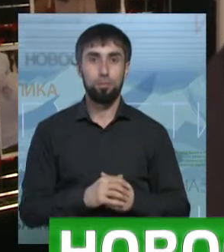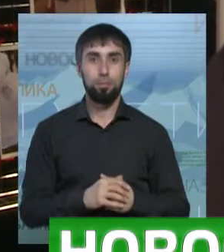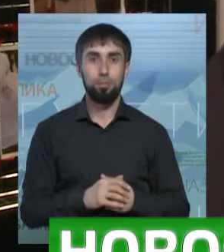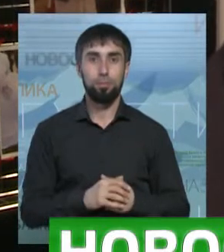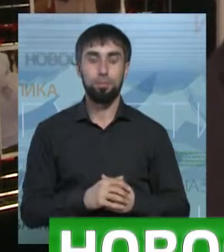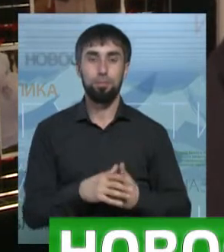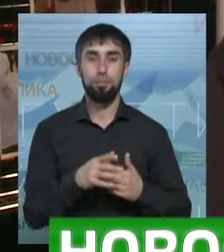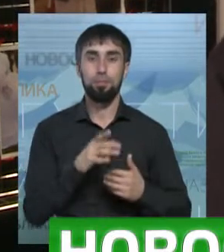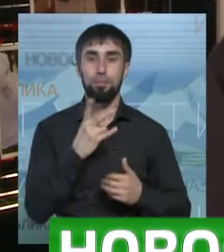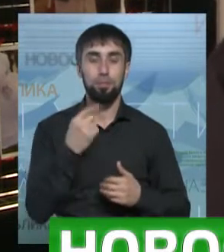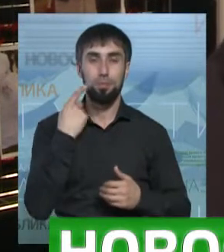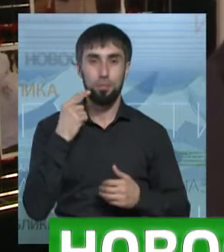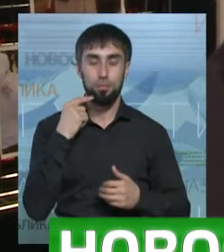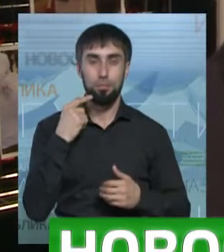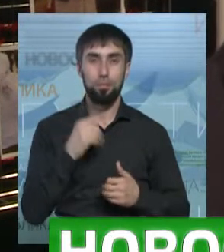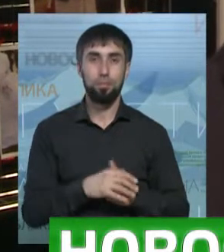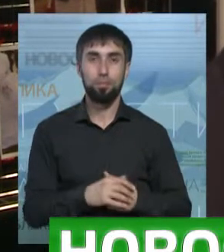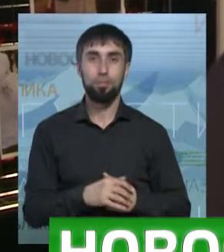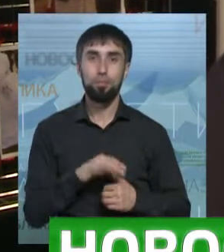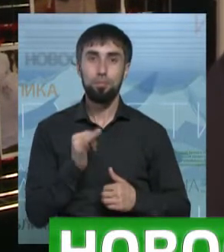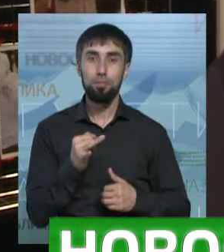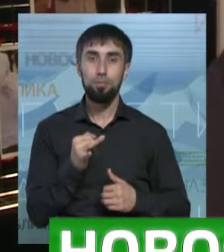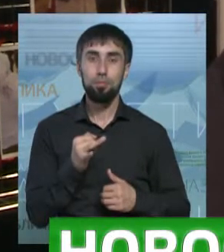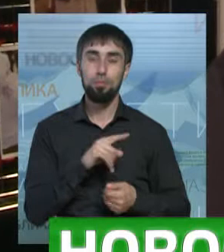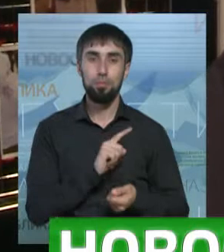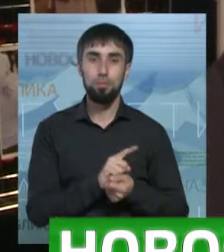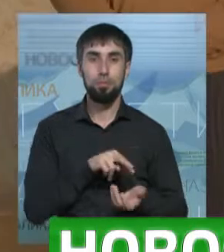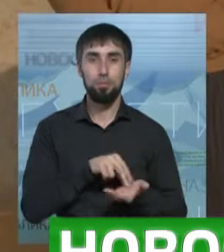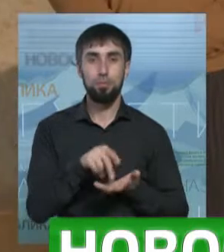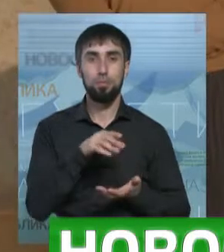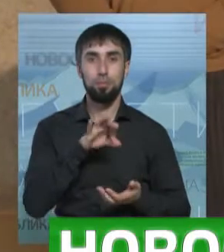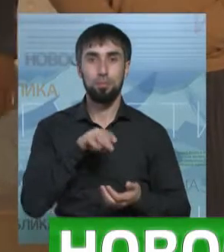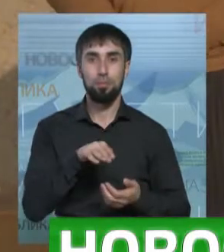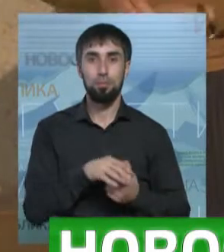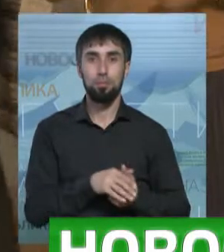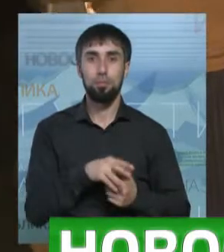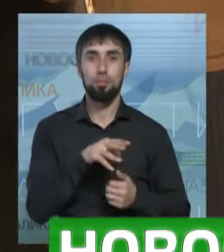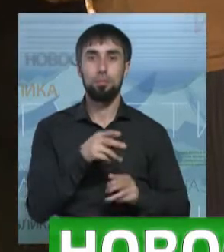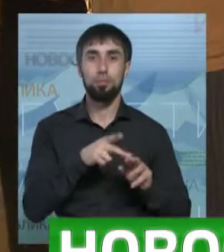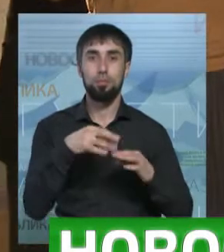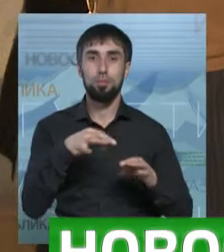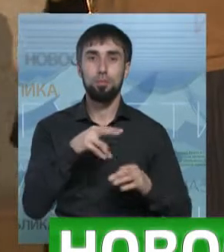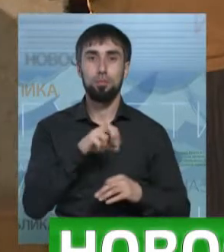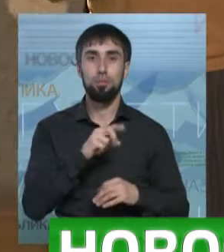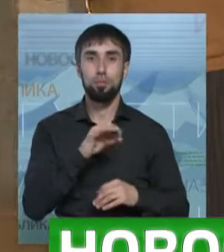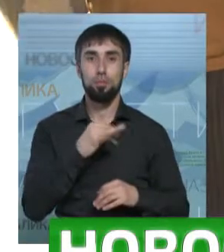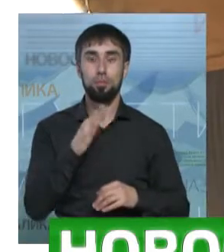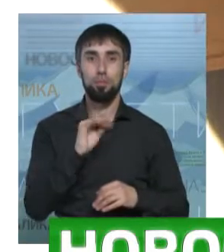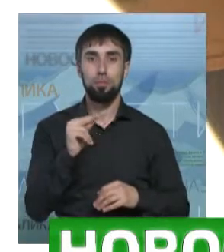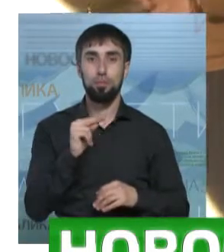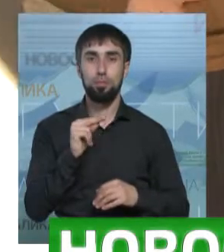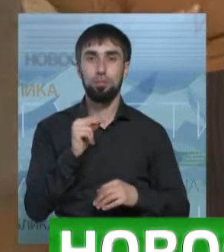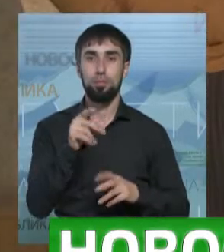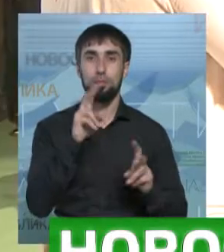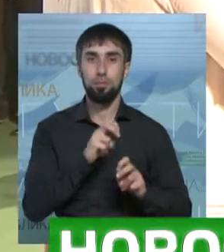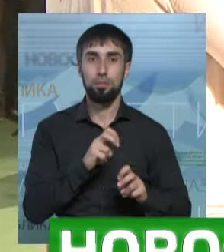молодежь не стесняться и обязательно пройти тест. Мобильные лаборатории ВИЧ-экспедиции